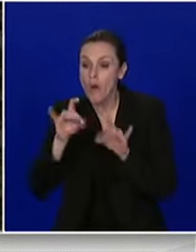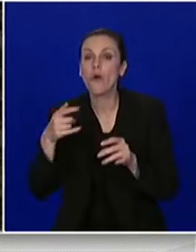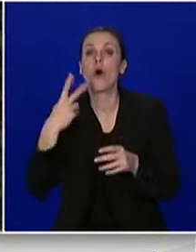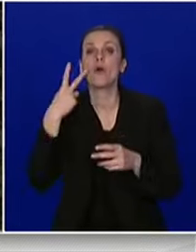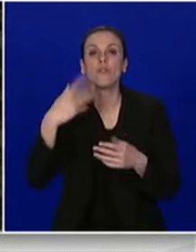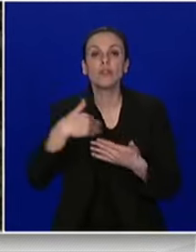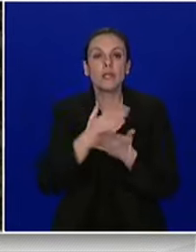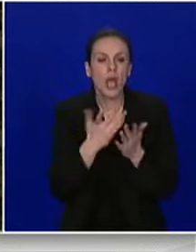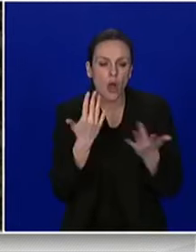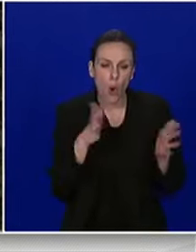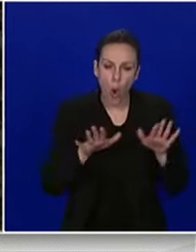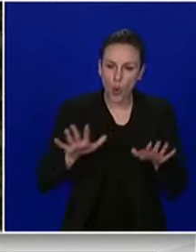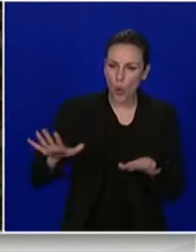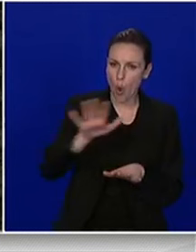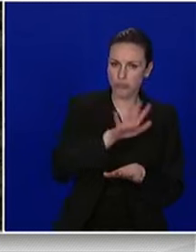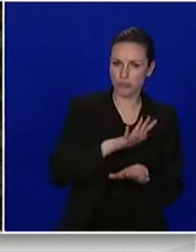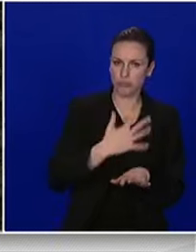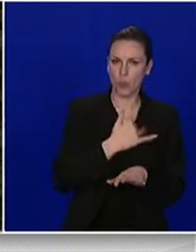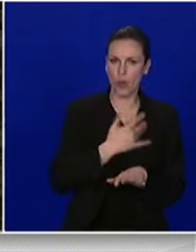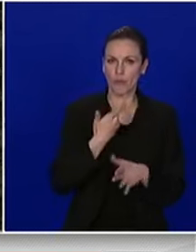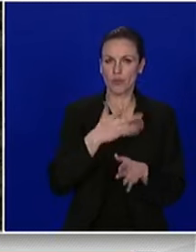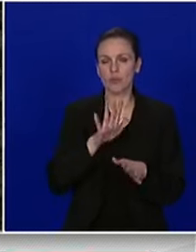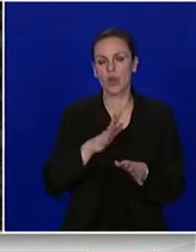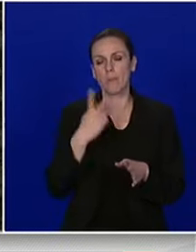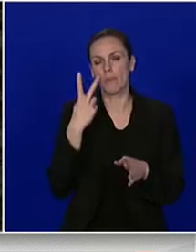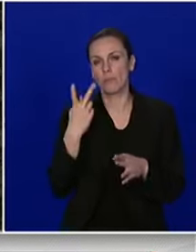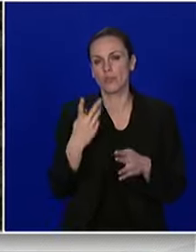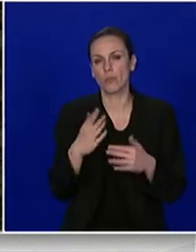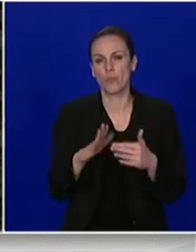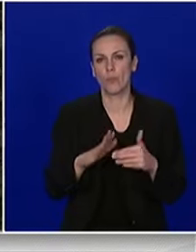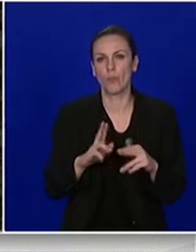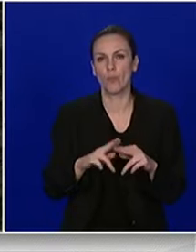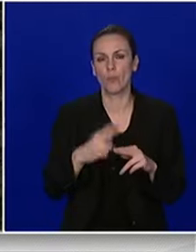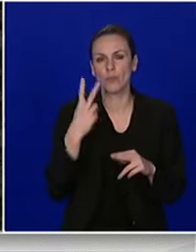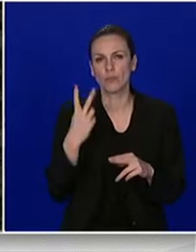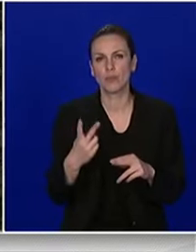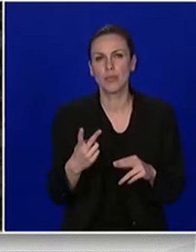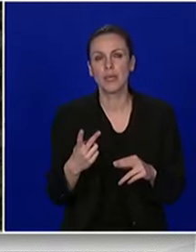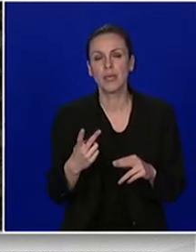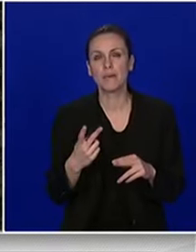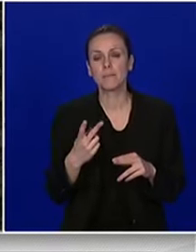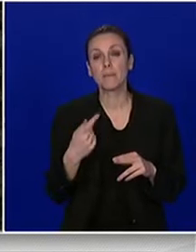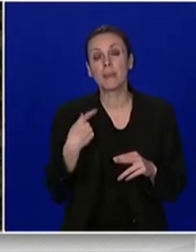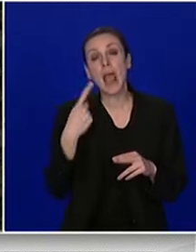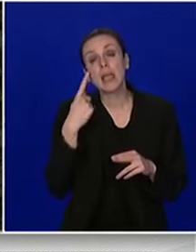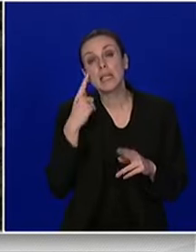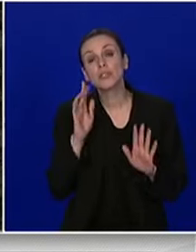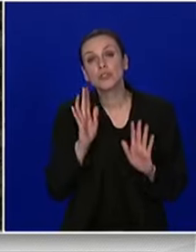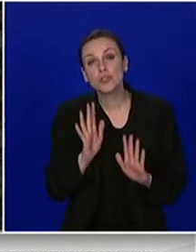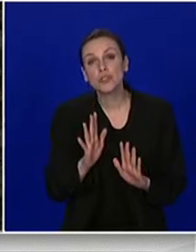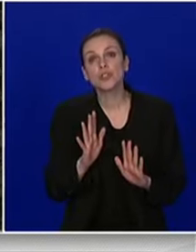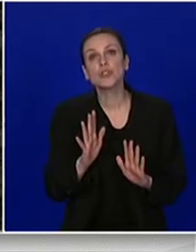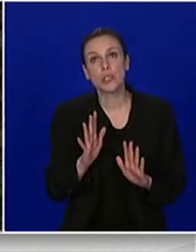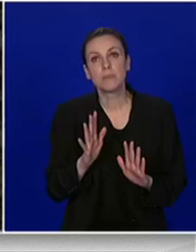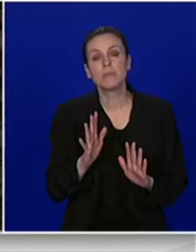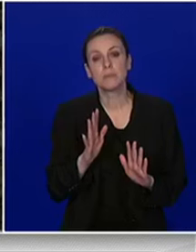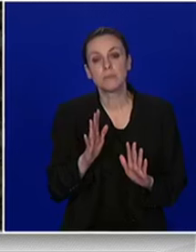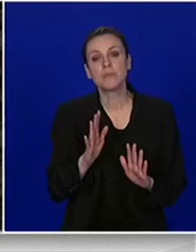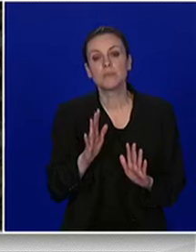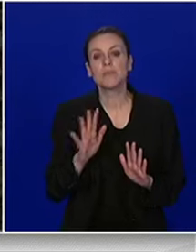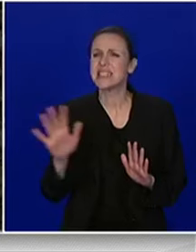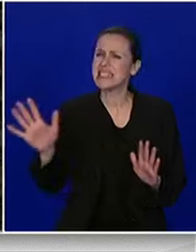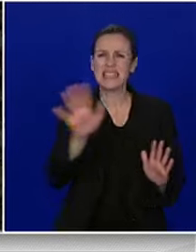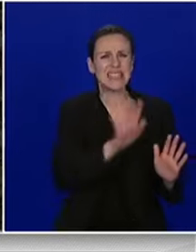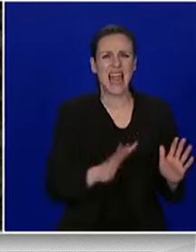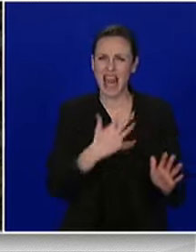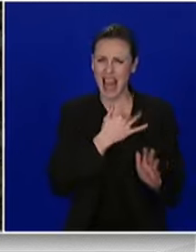raspodjelu po Hrvatskoj, ali čini se da je raširen po čitavoj